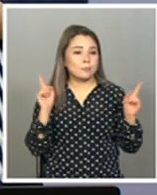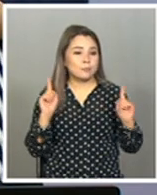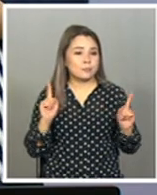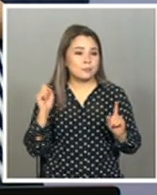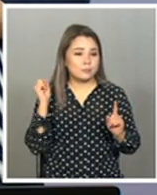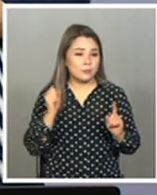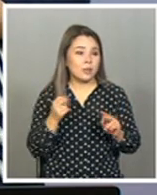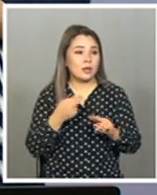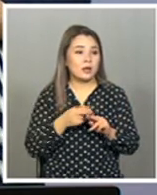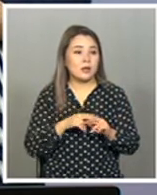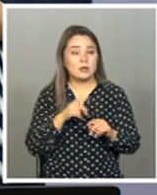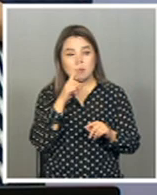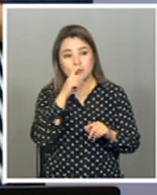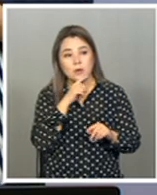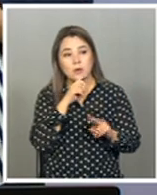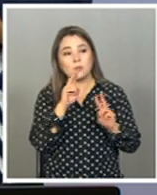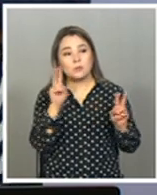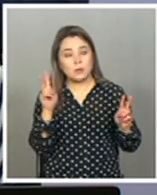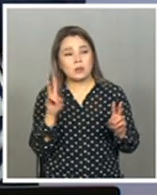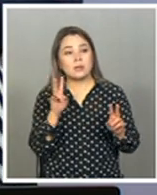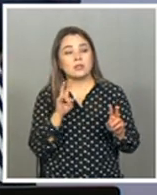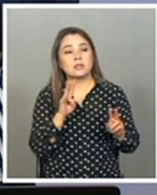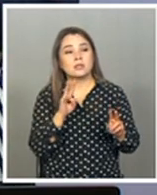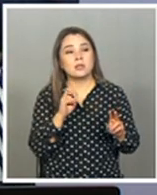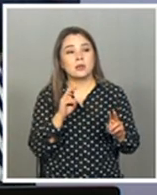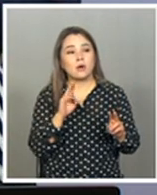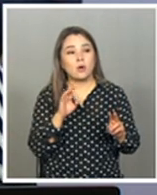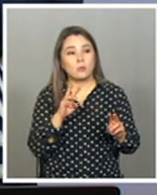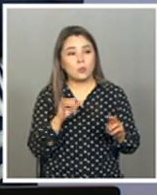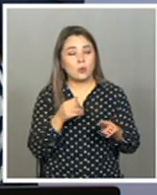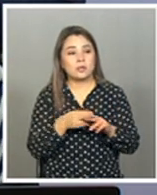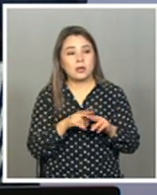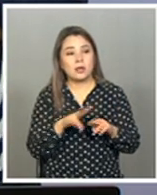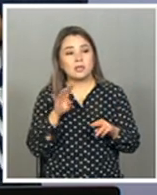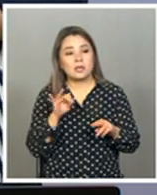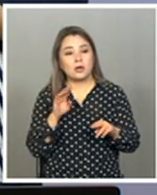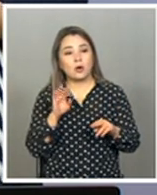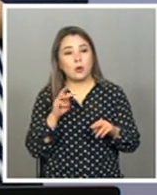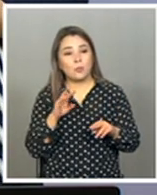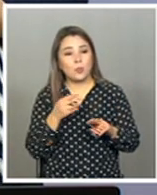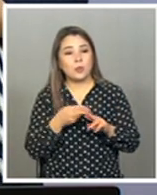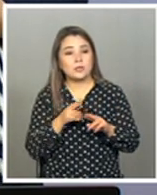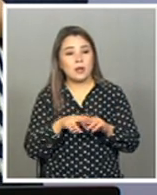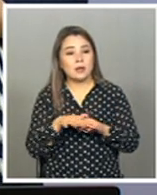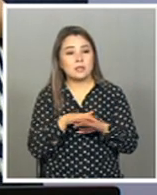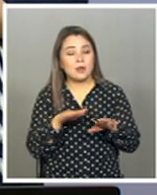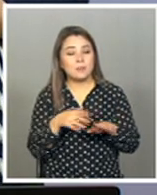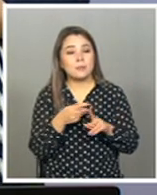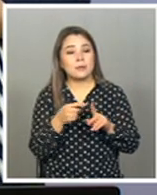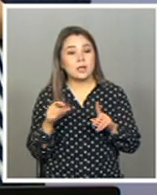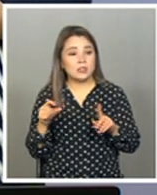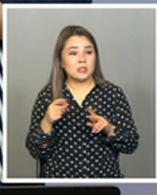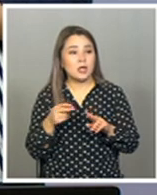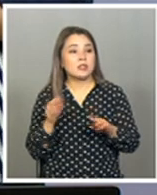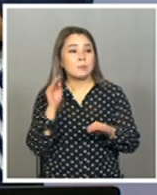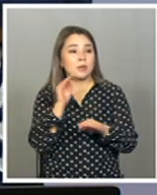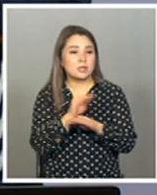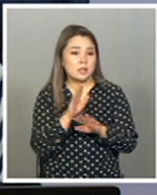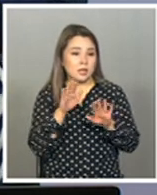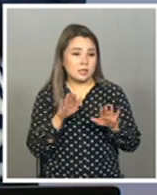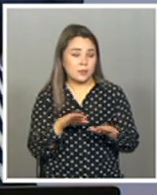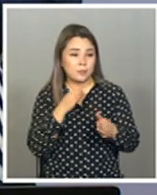кому? Никому. Отрицательное местоимение «никому» предложение является дополнением.